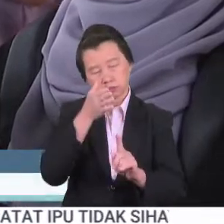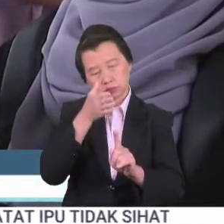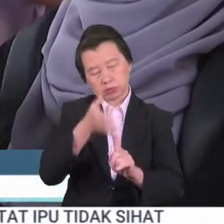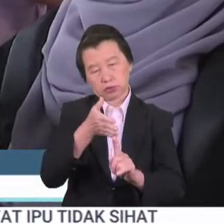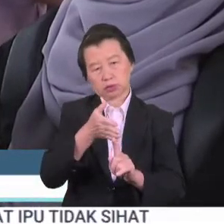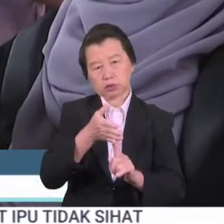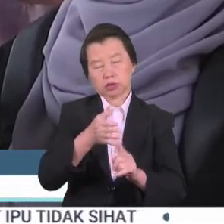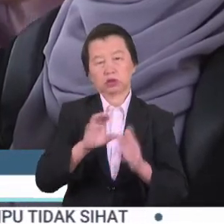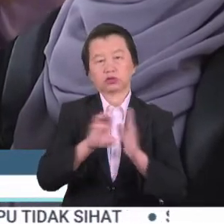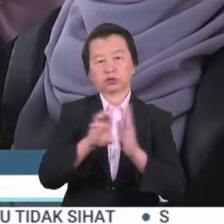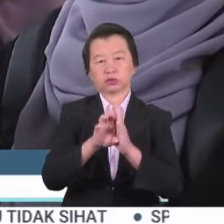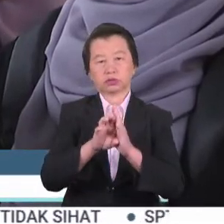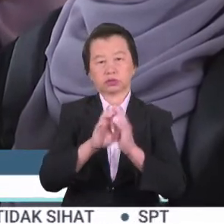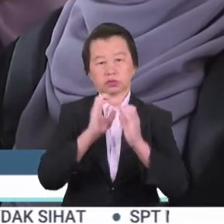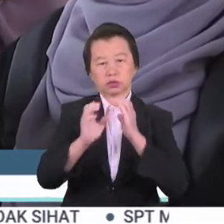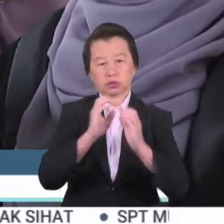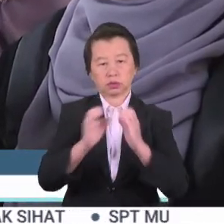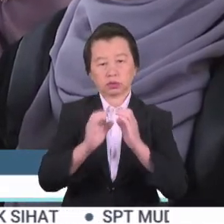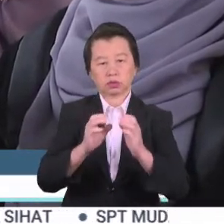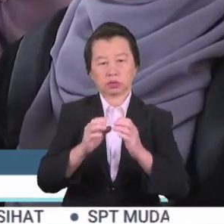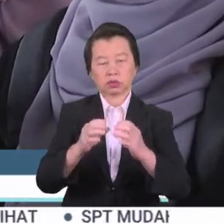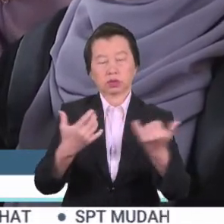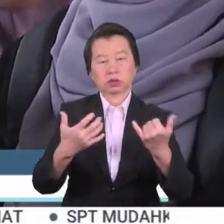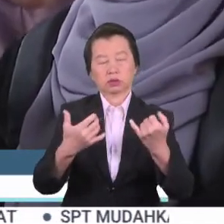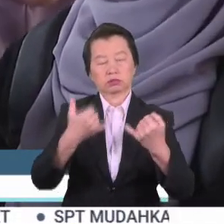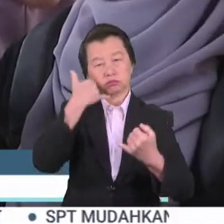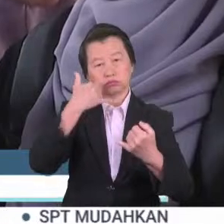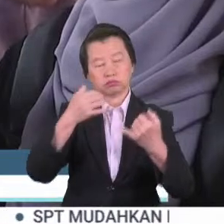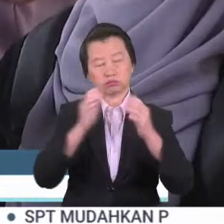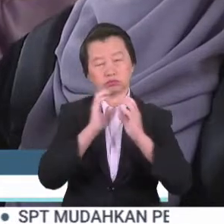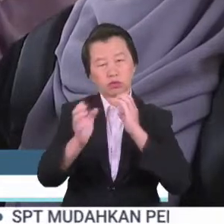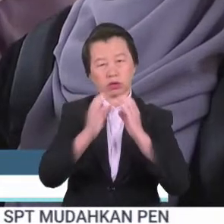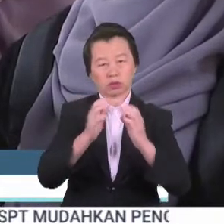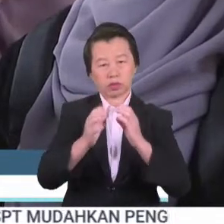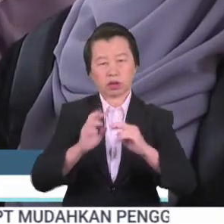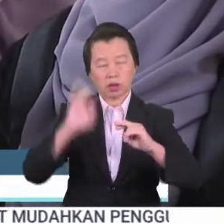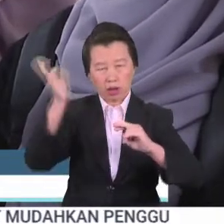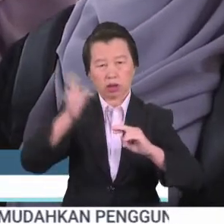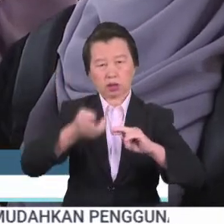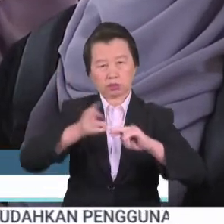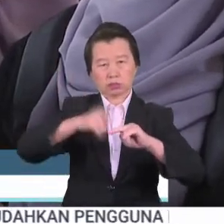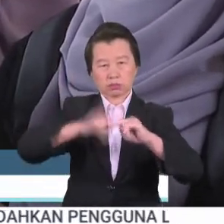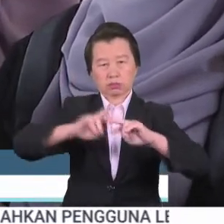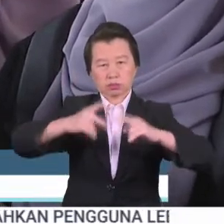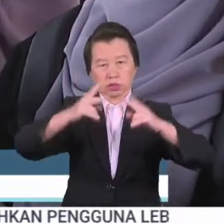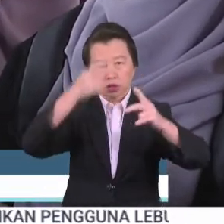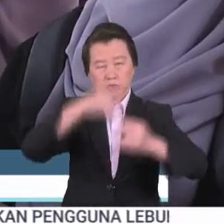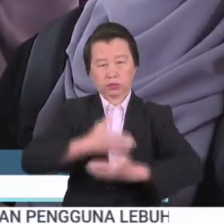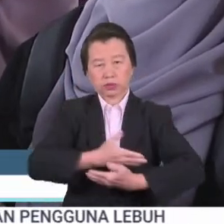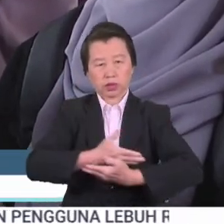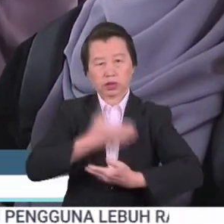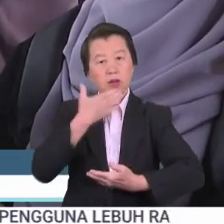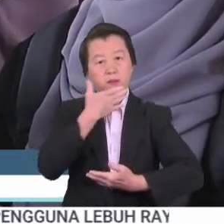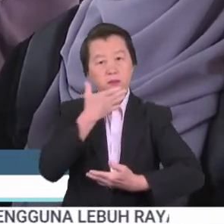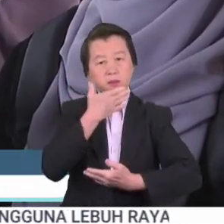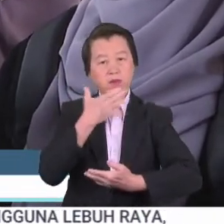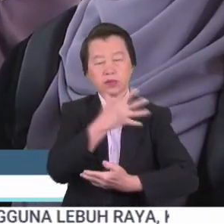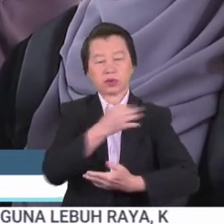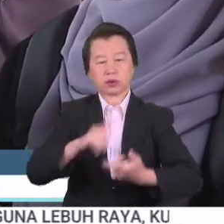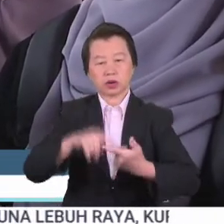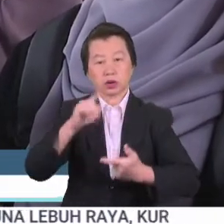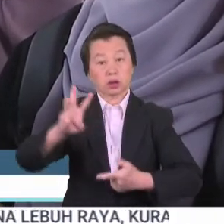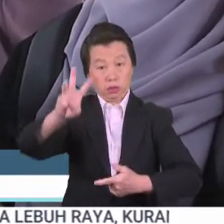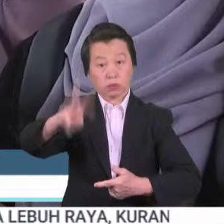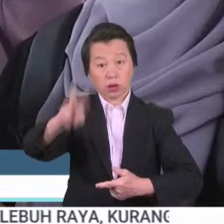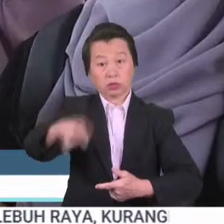ialah komunikasi yang talian komunikasi yang perlu kita pertingkatkan lagi untuk anak-anak muda dan juga